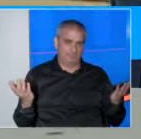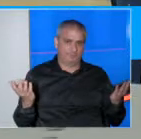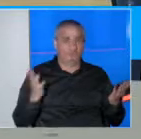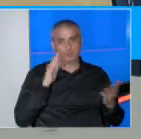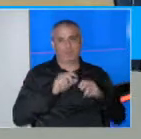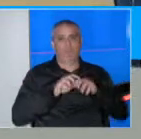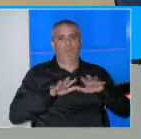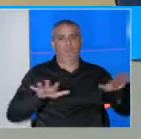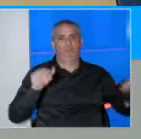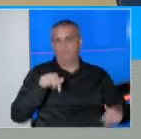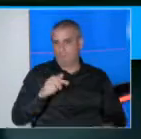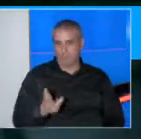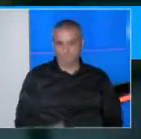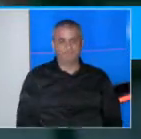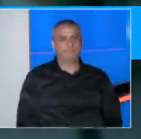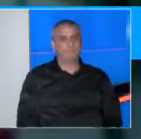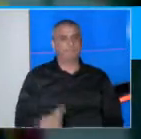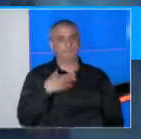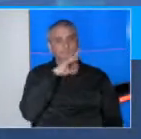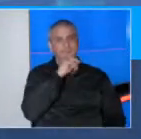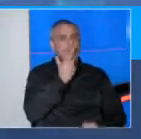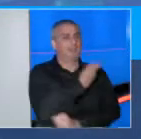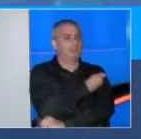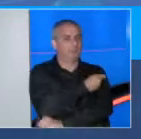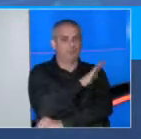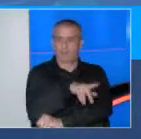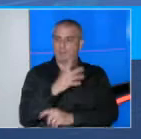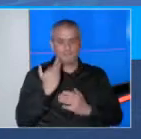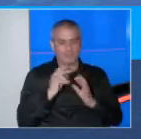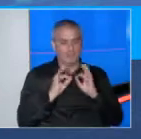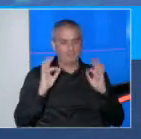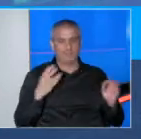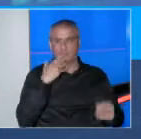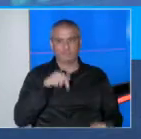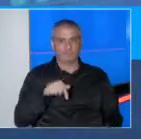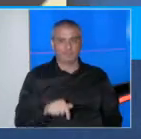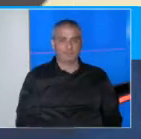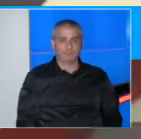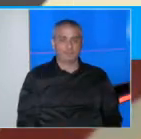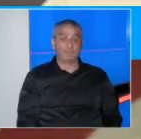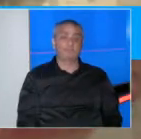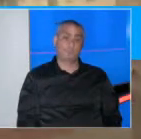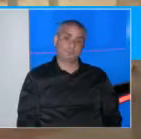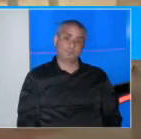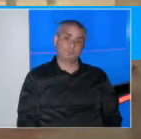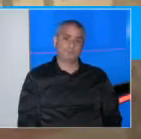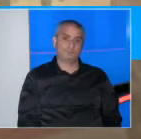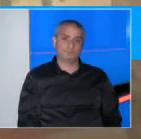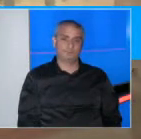שיכולה להתפשט פה. כן, בוא נדבר על החיסונים לילדים, מתי יוצאים לדרך כאן בישראל? אז השבוע